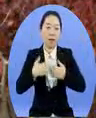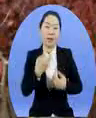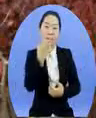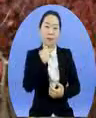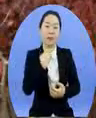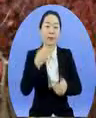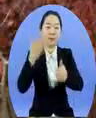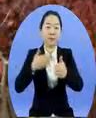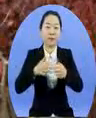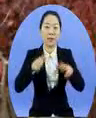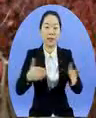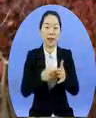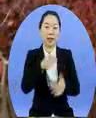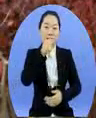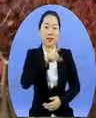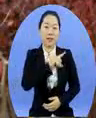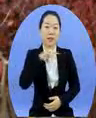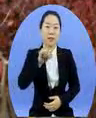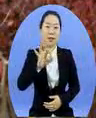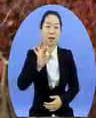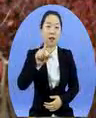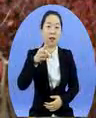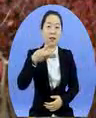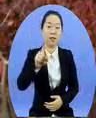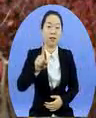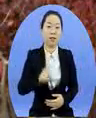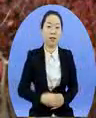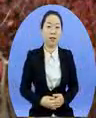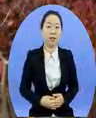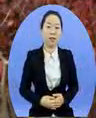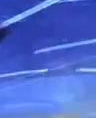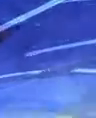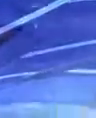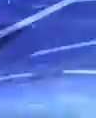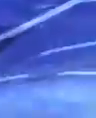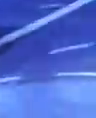건강과 재미를 동시에 챙기시기 바랍니다. 지금까지 저는 리포터 정아라였습니다.